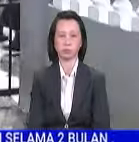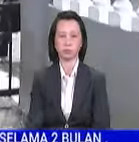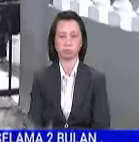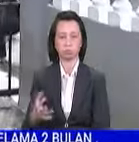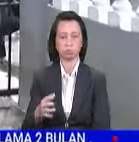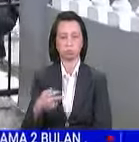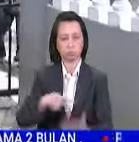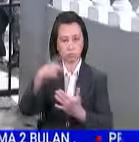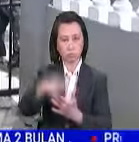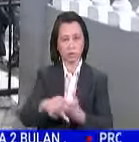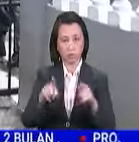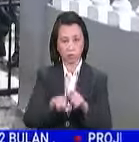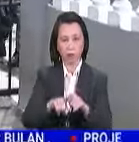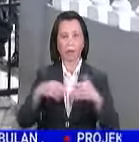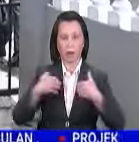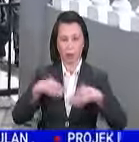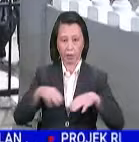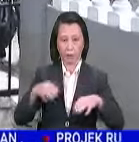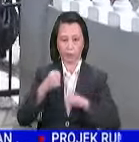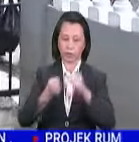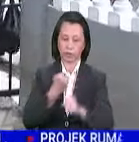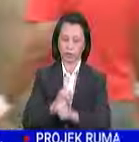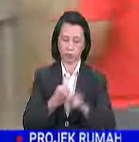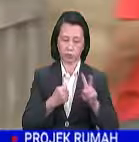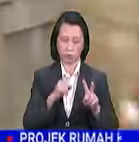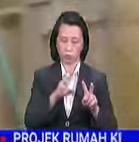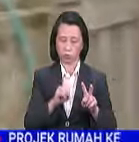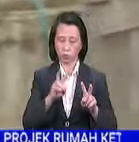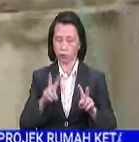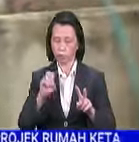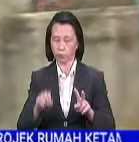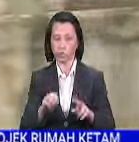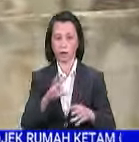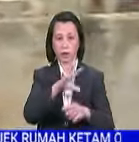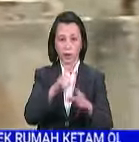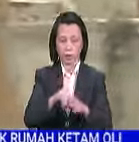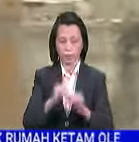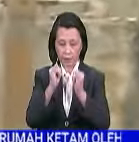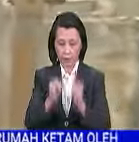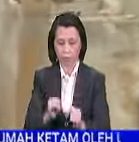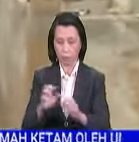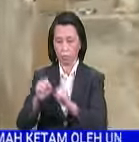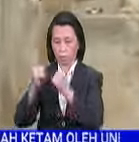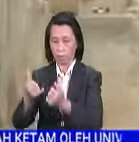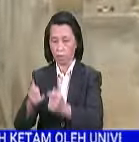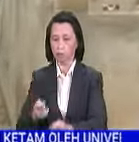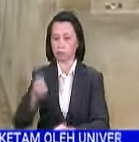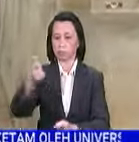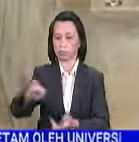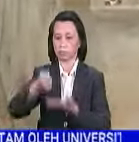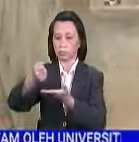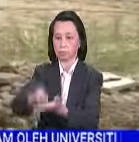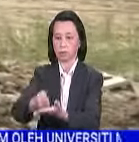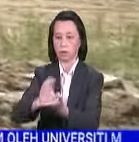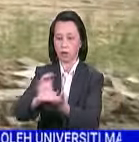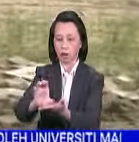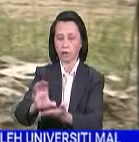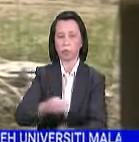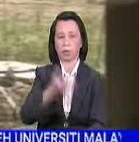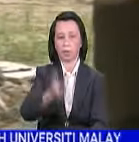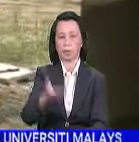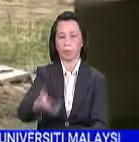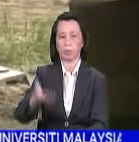Inisiatif sama pernah dilaksanakan pada tahun 2020 melibatkan individu dan syarikat yang menyumbang bantuan tunai dan